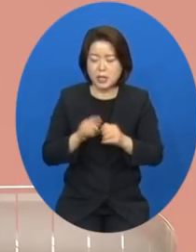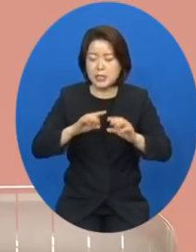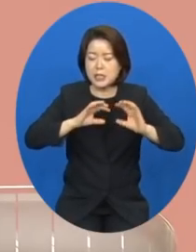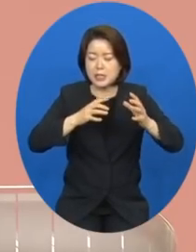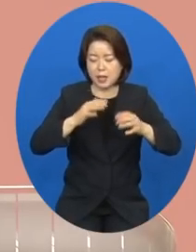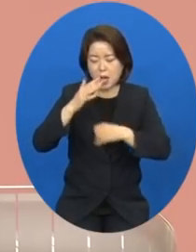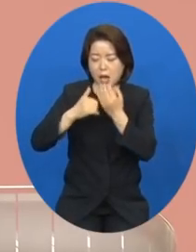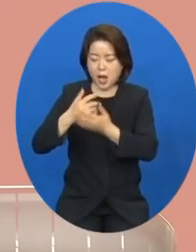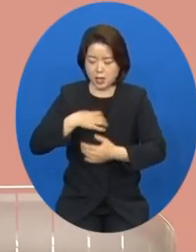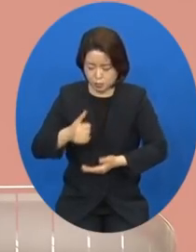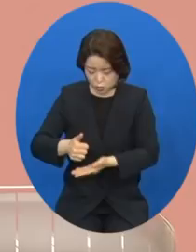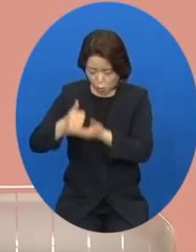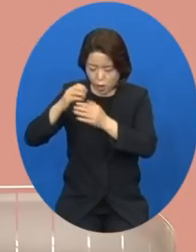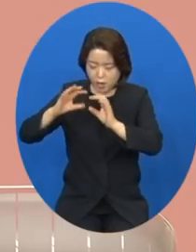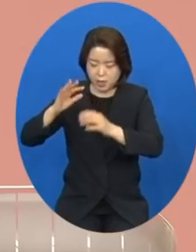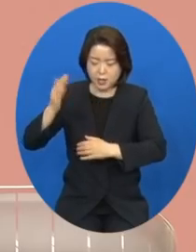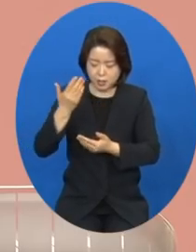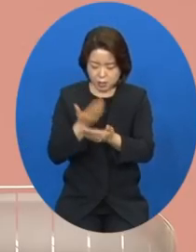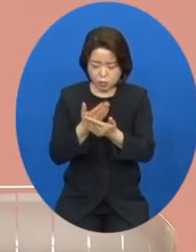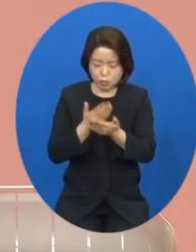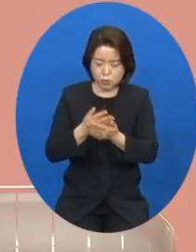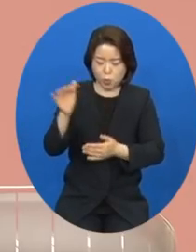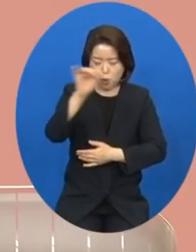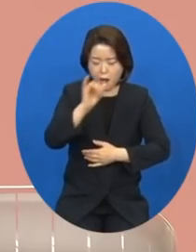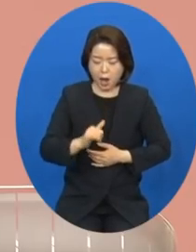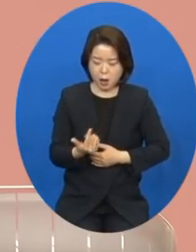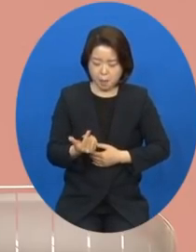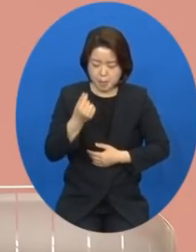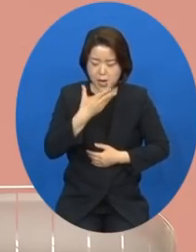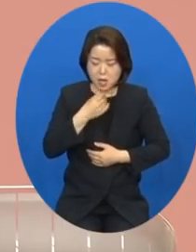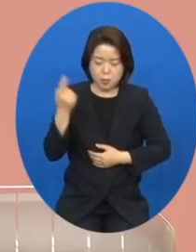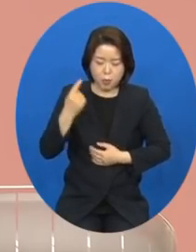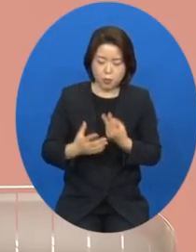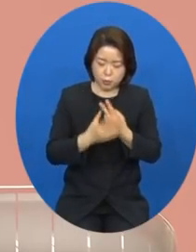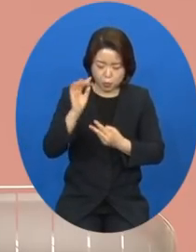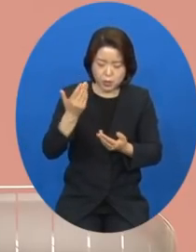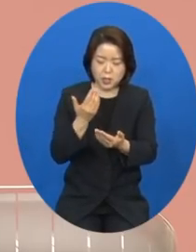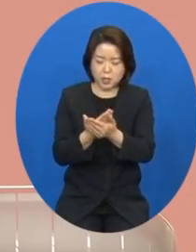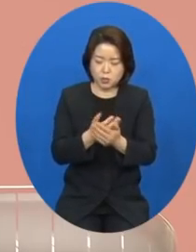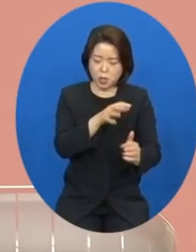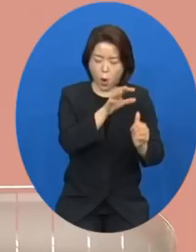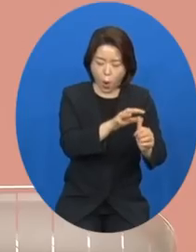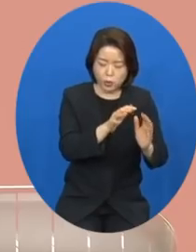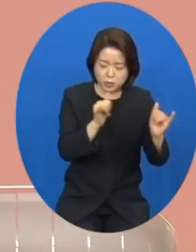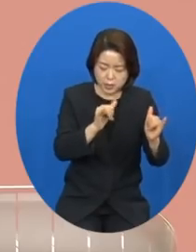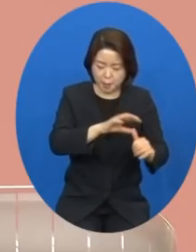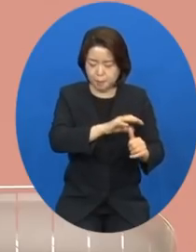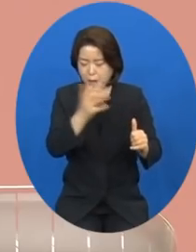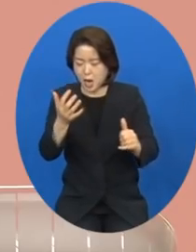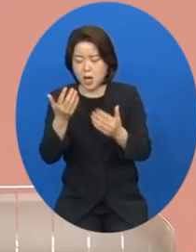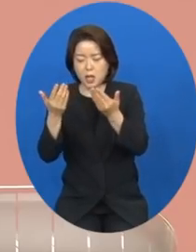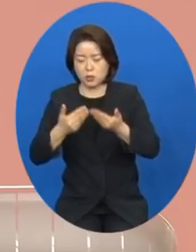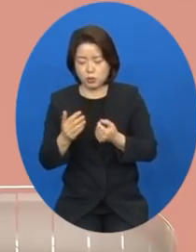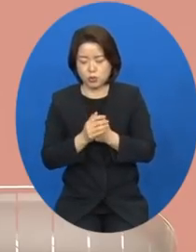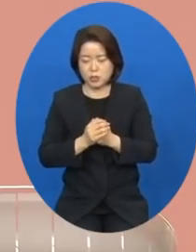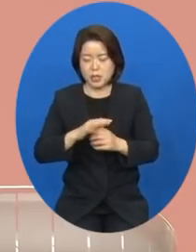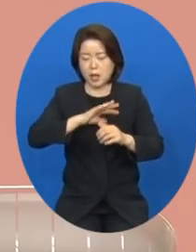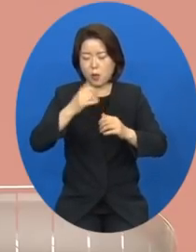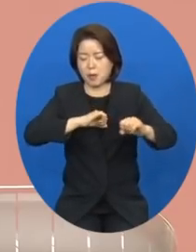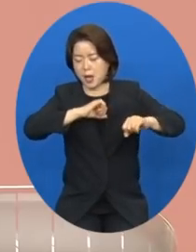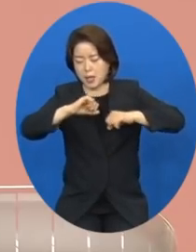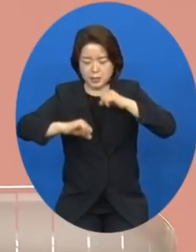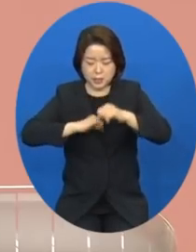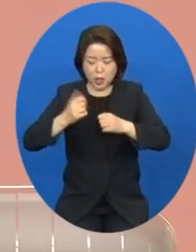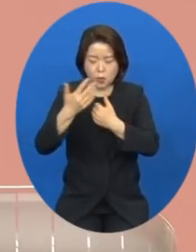하나님을 경외하는 나라가 되게 해주시고 한번더 가속기 복음으로 통해 되게 해 주시며 억눌렸던 자들을 풀어주시는 해방과 자유의